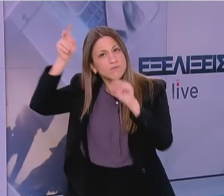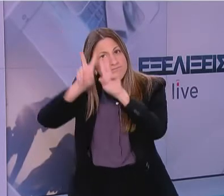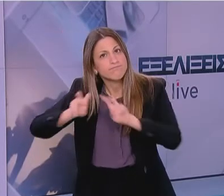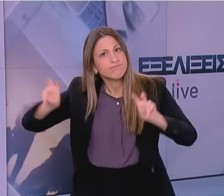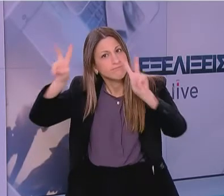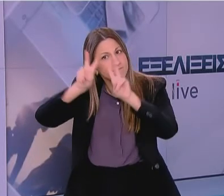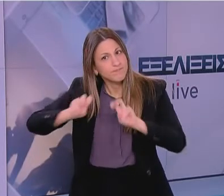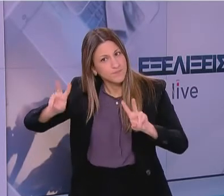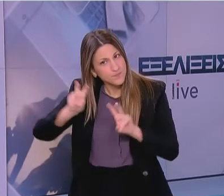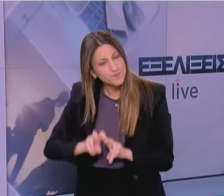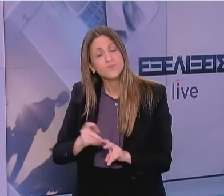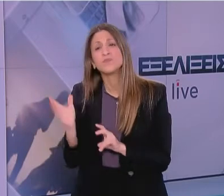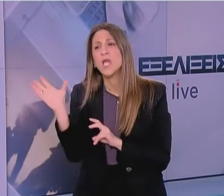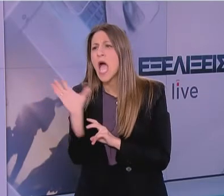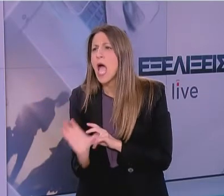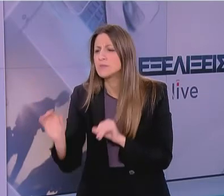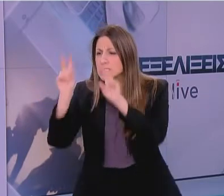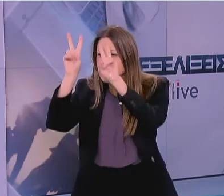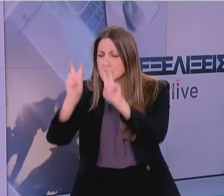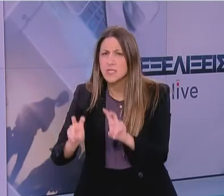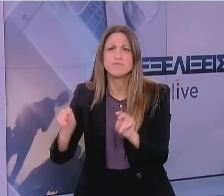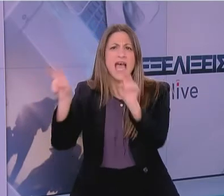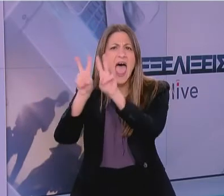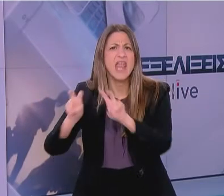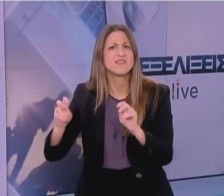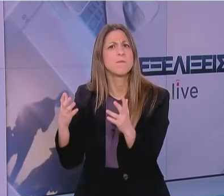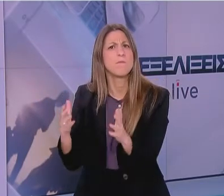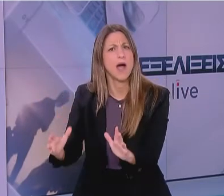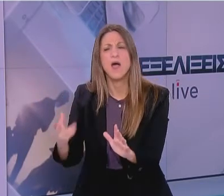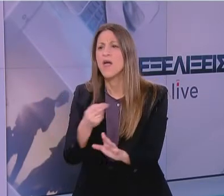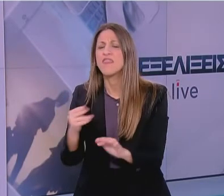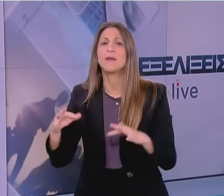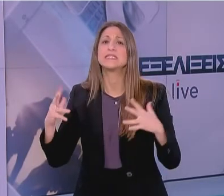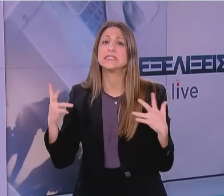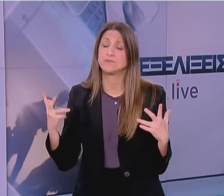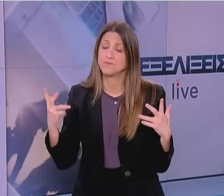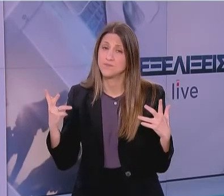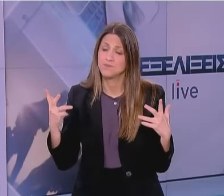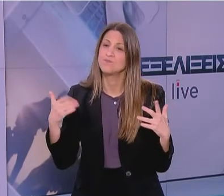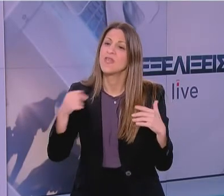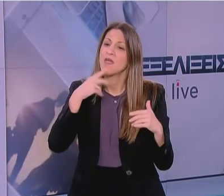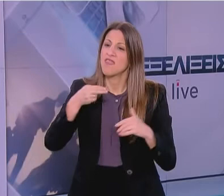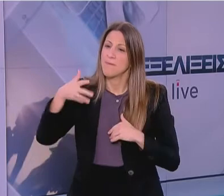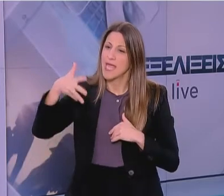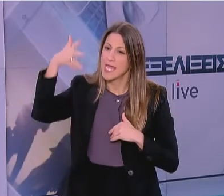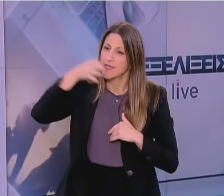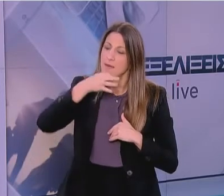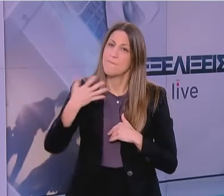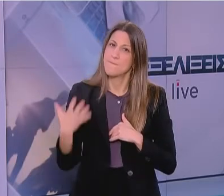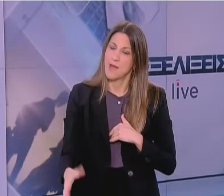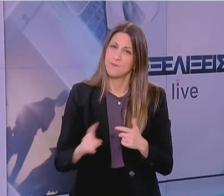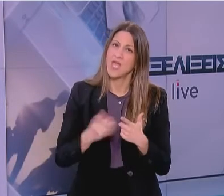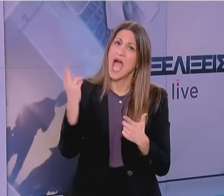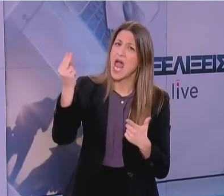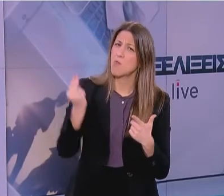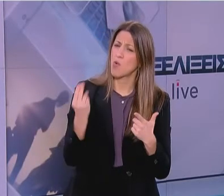αυτό άντλησα πληροφορίες από πολύ πρόσφατες επιστημονικές δημοσιεύσεις για το ερώτημα του πέραν της ηλικίας, πέραν των